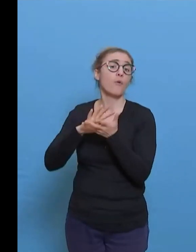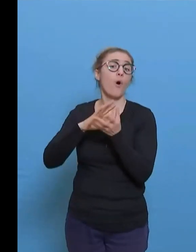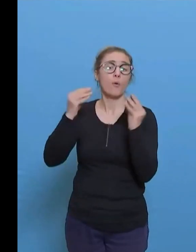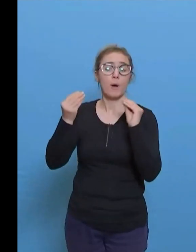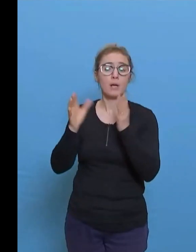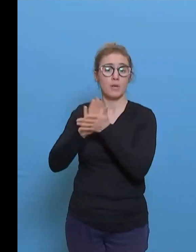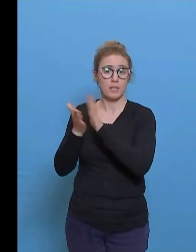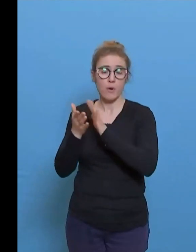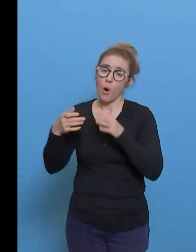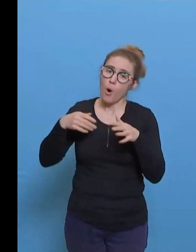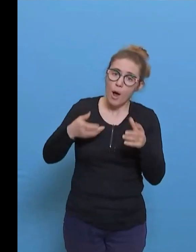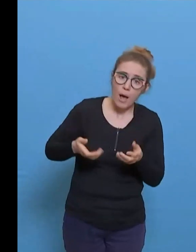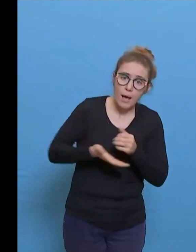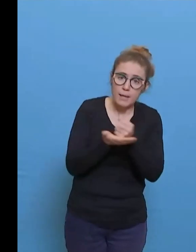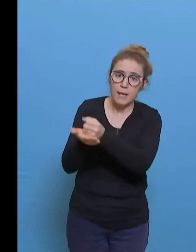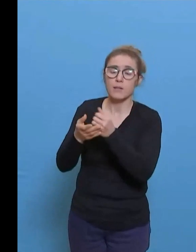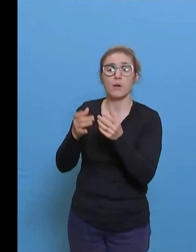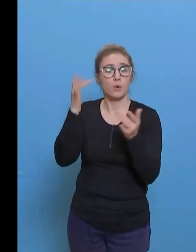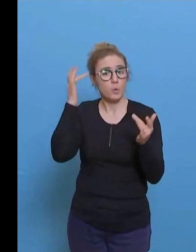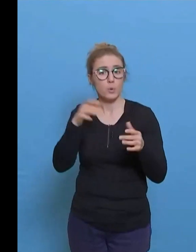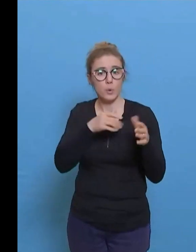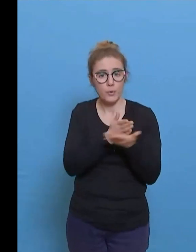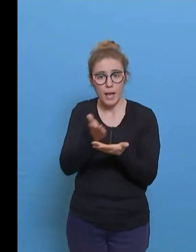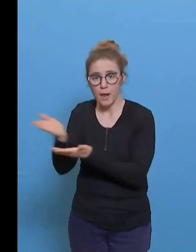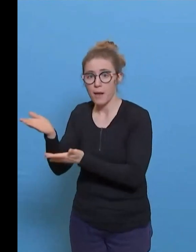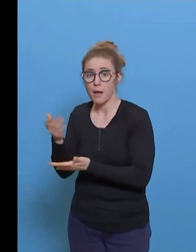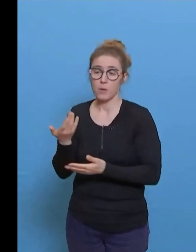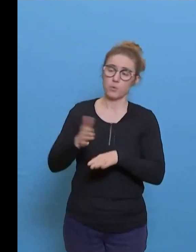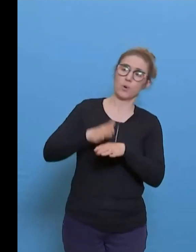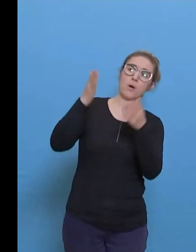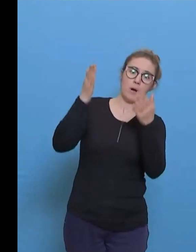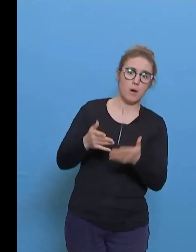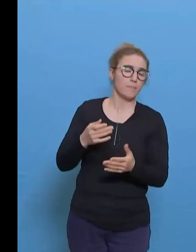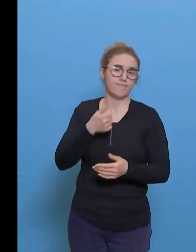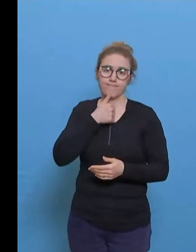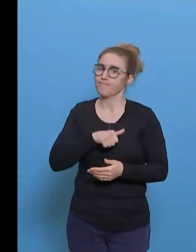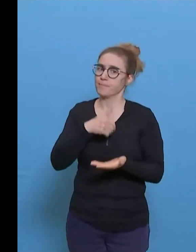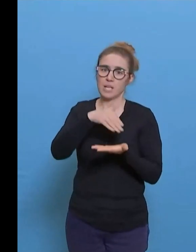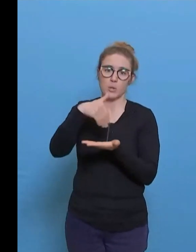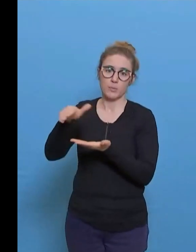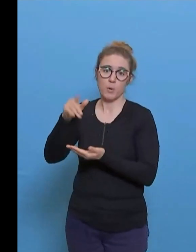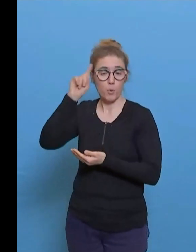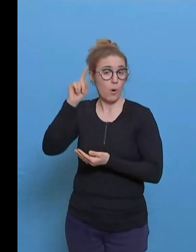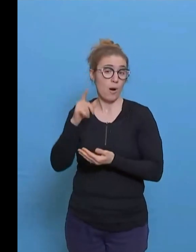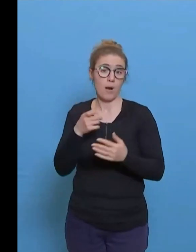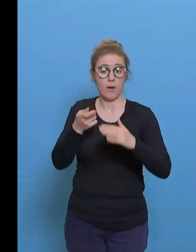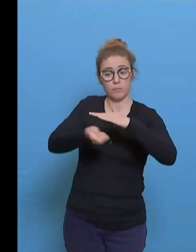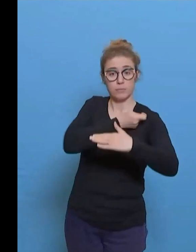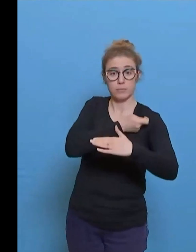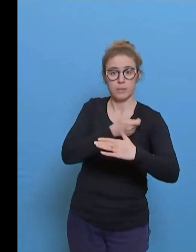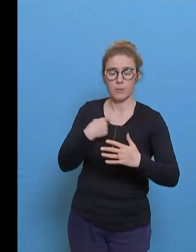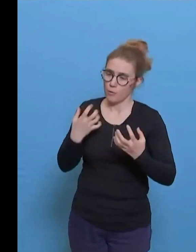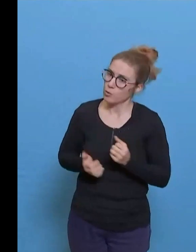des filières culturelles et qui sont aujourd'hui condamnés à des licenciements puisqu'ils ont perdu leur principal